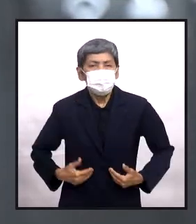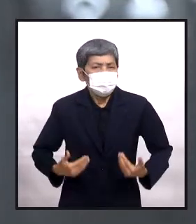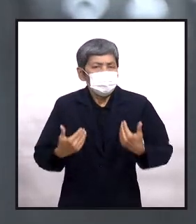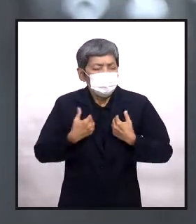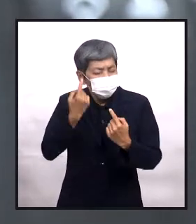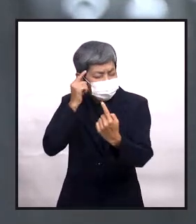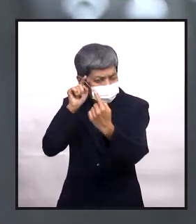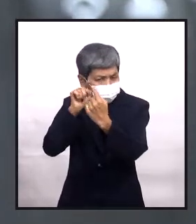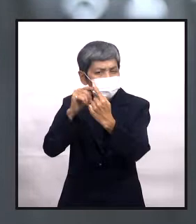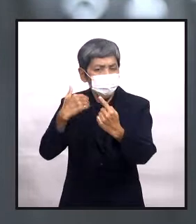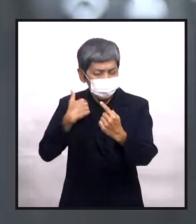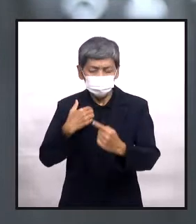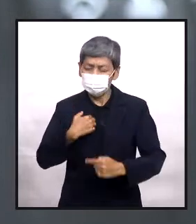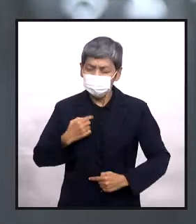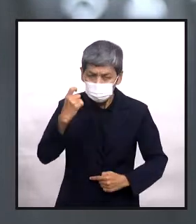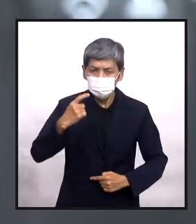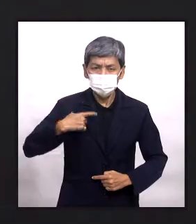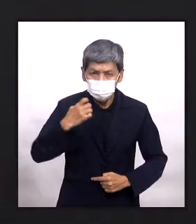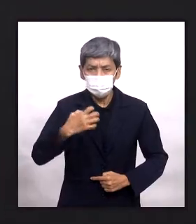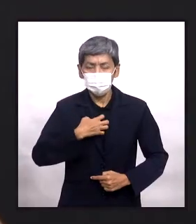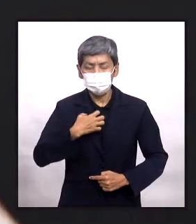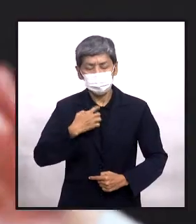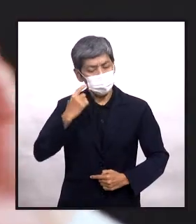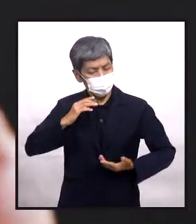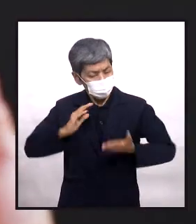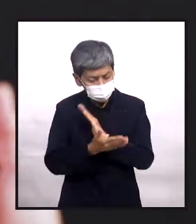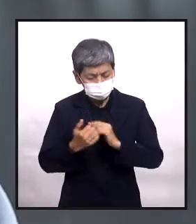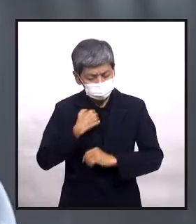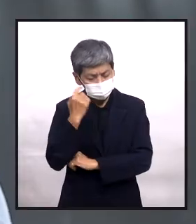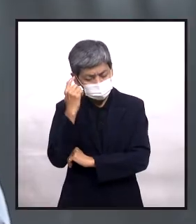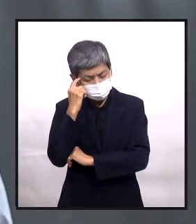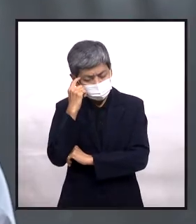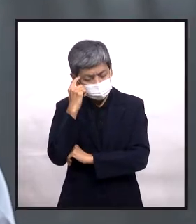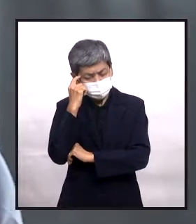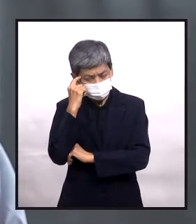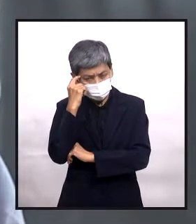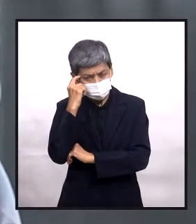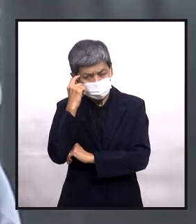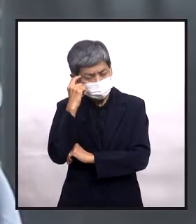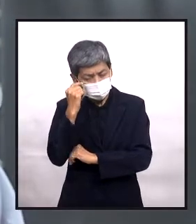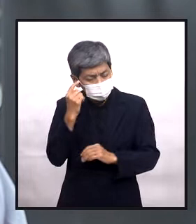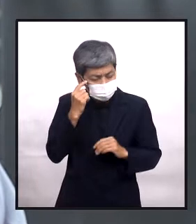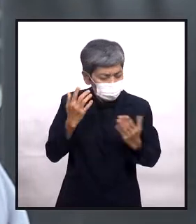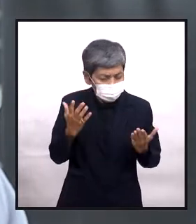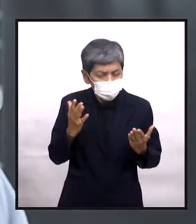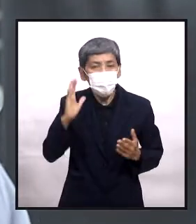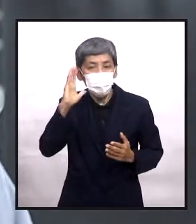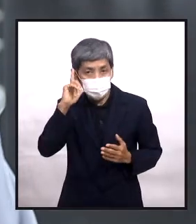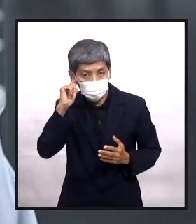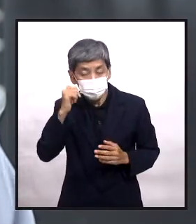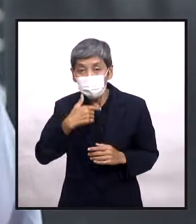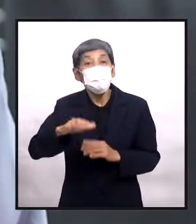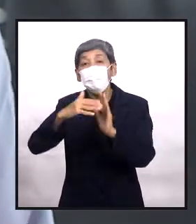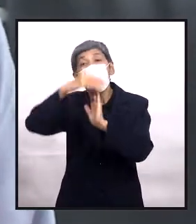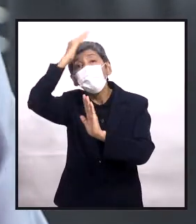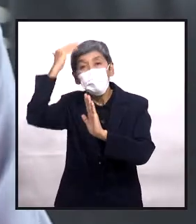ตไม่มีเป้าหมายอ่ะทุกข์ขนาดจะฆ่าตัวตายก็จุดเปลี่ยนก็คือพอนั่งปุ๊บหาทางหา50 60ปีไม่เจอแล้วคุณพ่อก็บอกลองไปบ